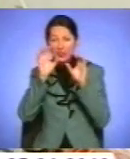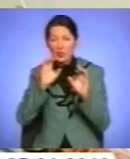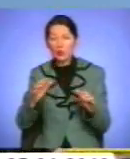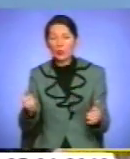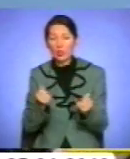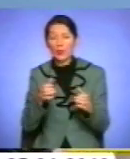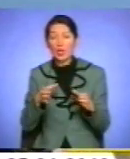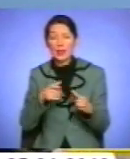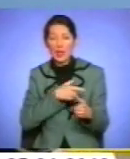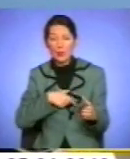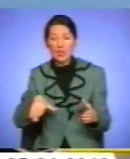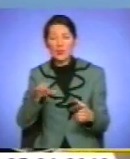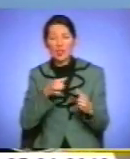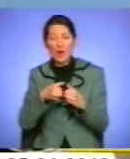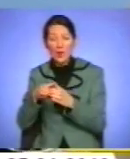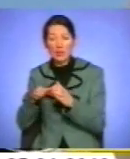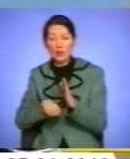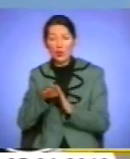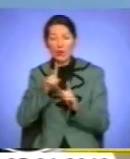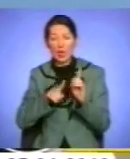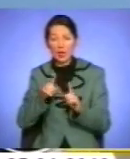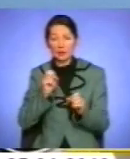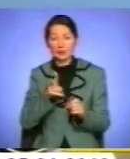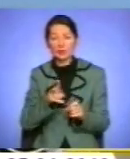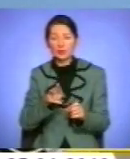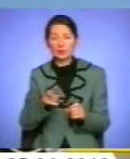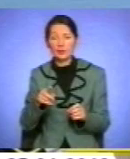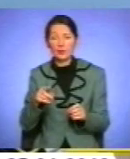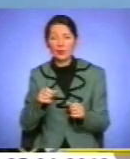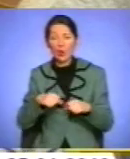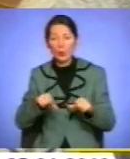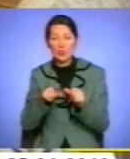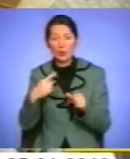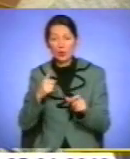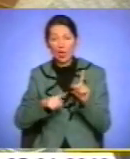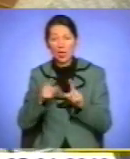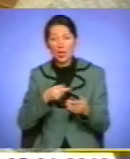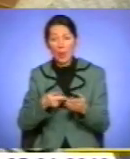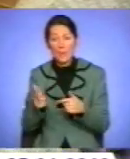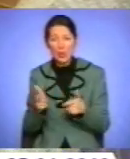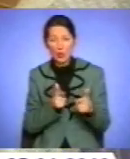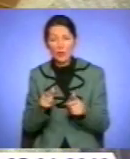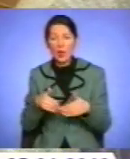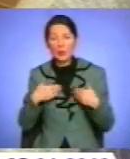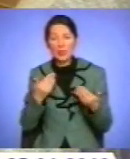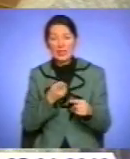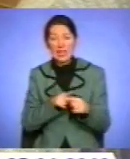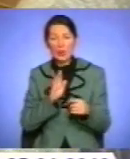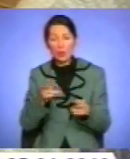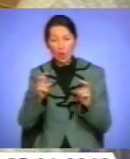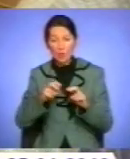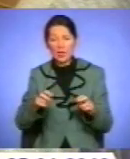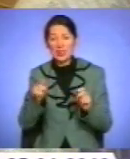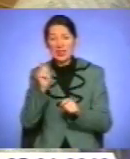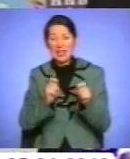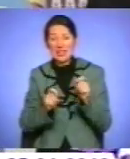ради. Члени тимчасової контрольної комісії обласної ради підготували пропозиції, які будуть розглядатися на сесії